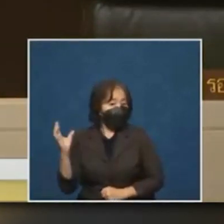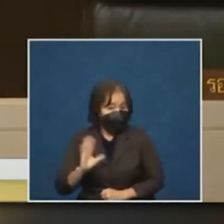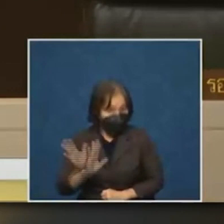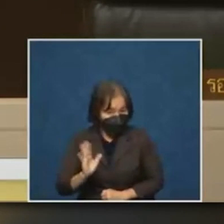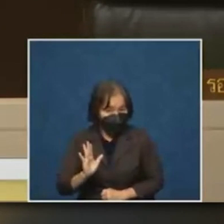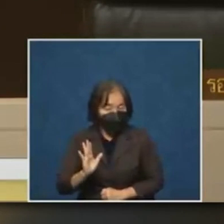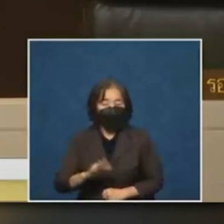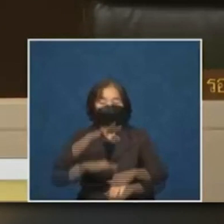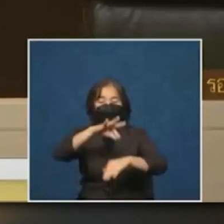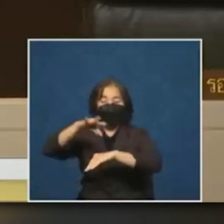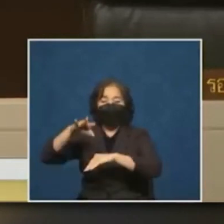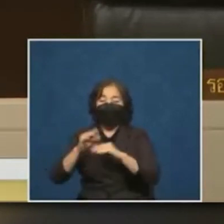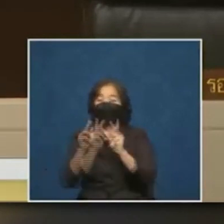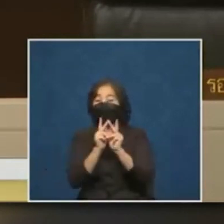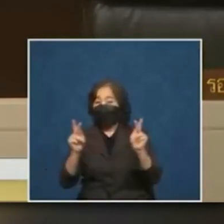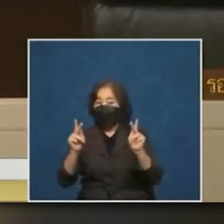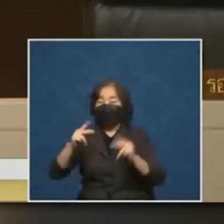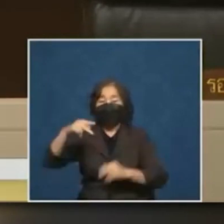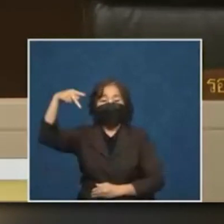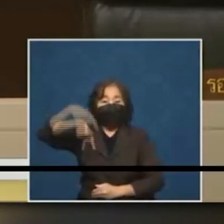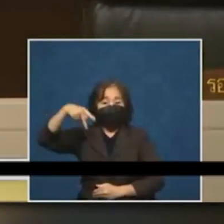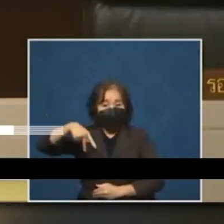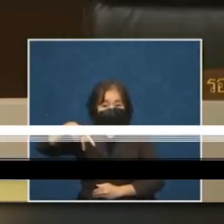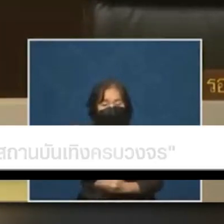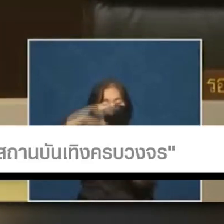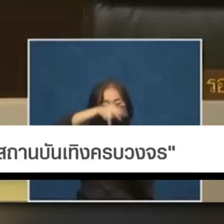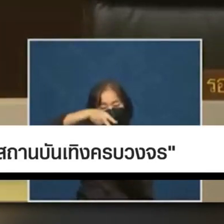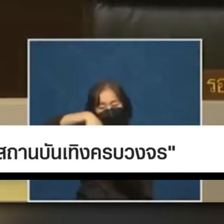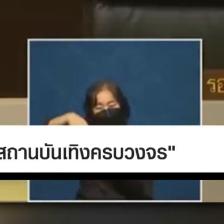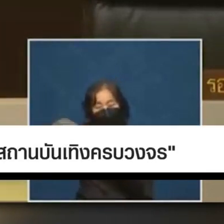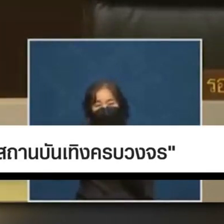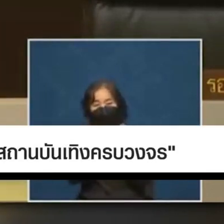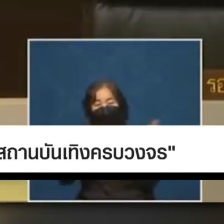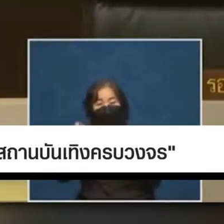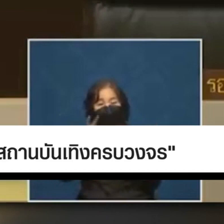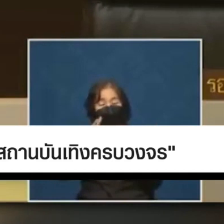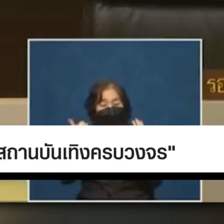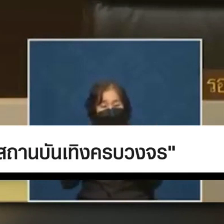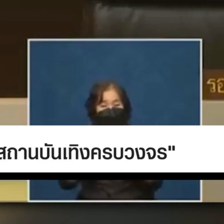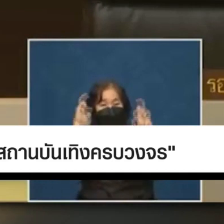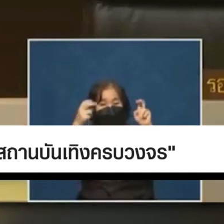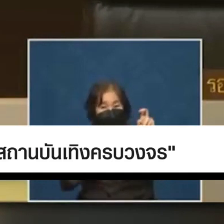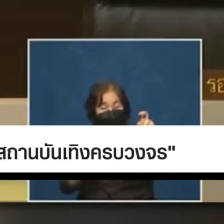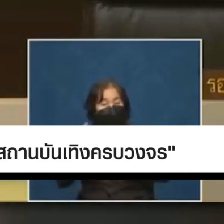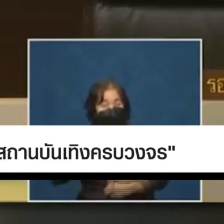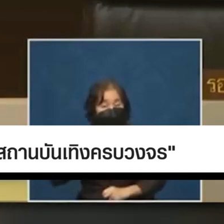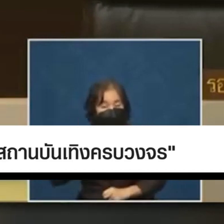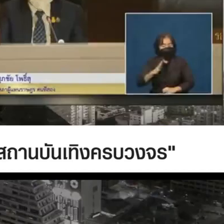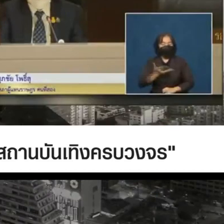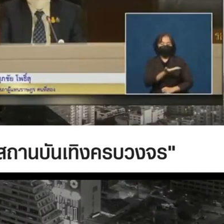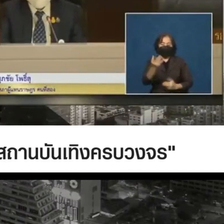ชื่อที่น่าสนใจเนี่ยข้อสังเกตอันนี้ความเห็นผมนะ ค ือถ้าไปดูการอภิปร